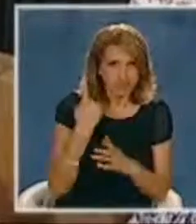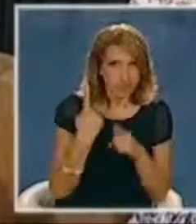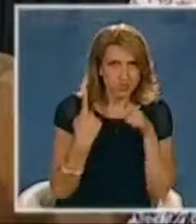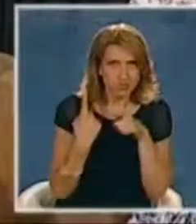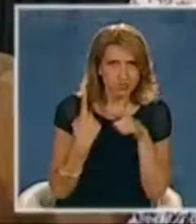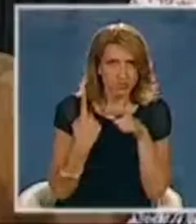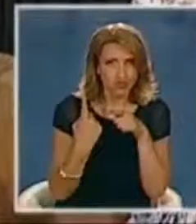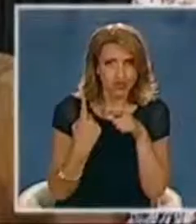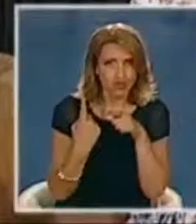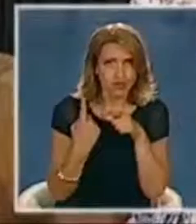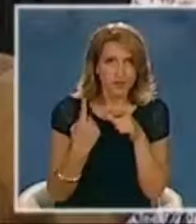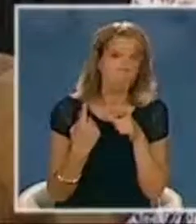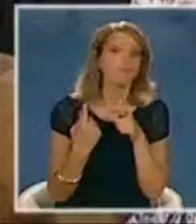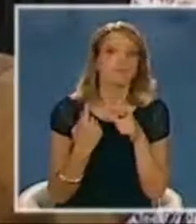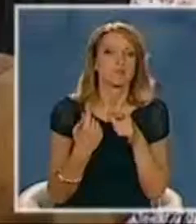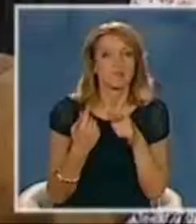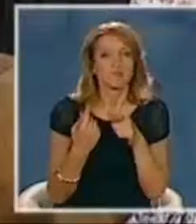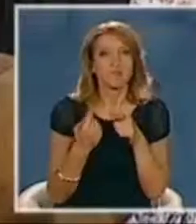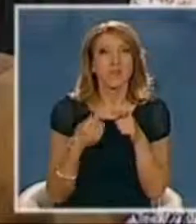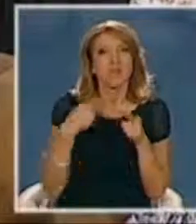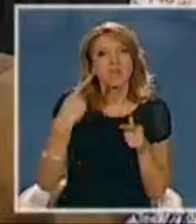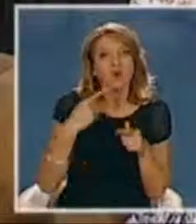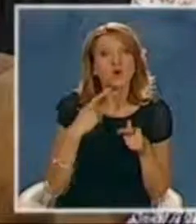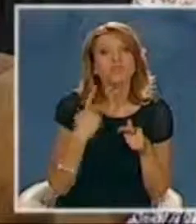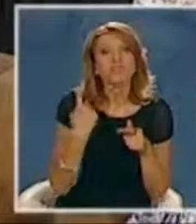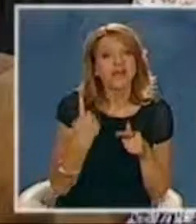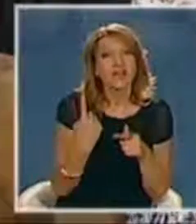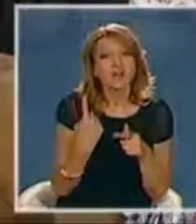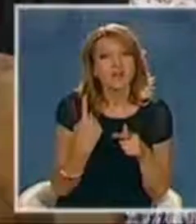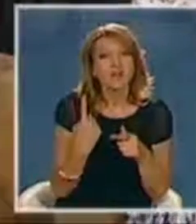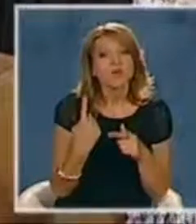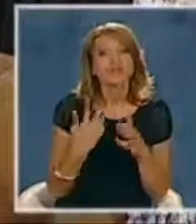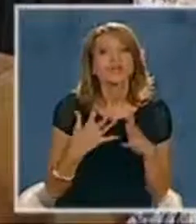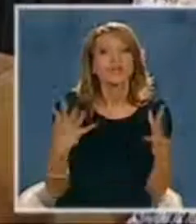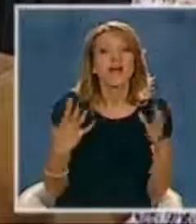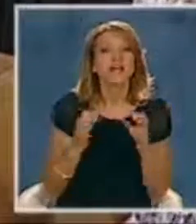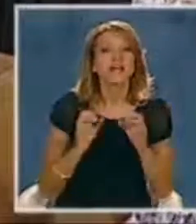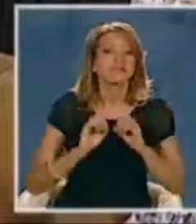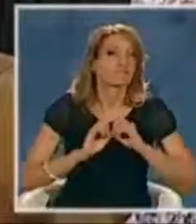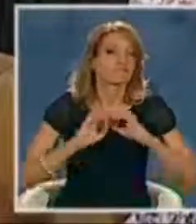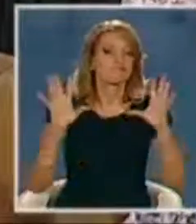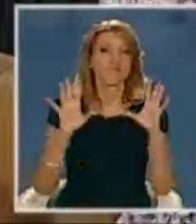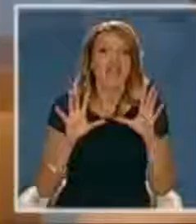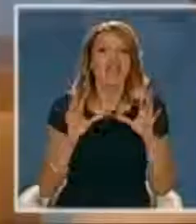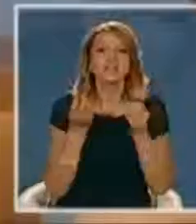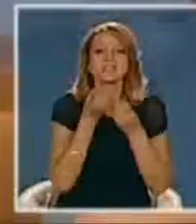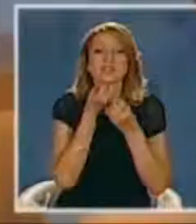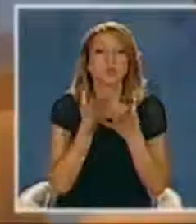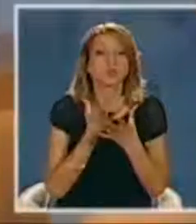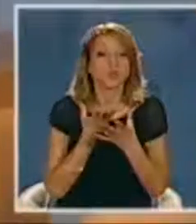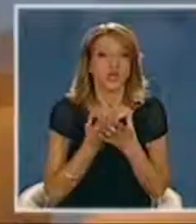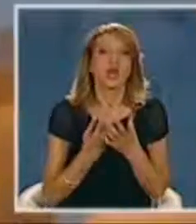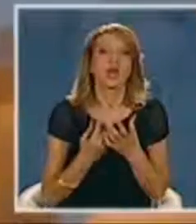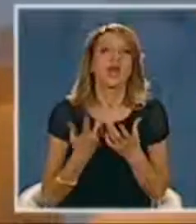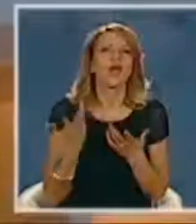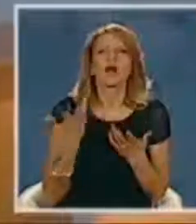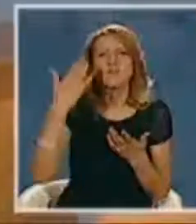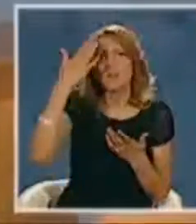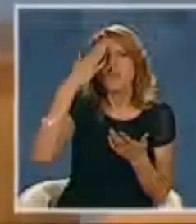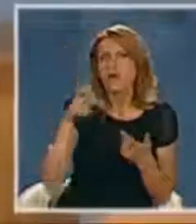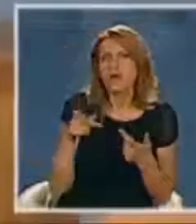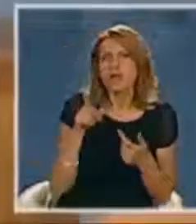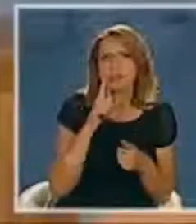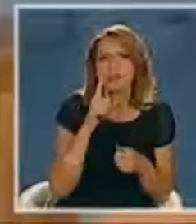говорим? Най-рано пъти? Ами, говорим за, може би, за един от най-ярките ми случаи. От какво беше